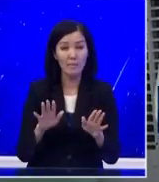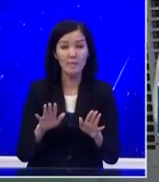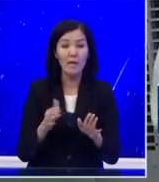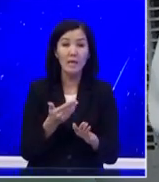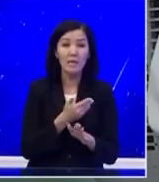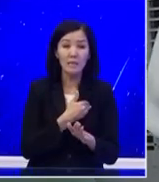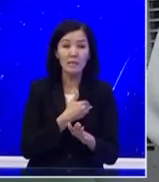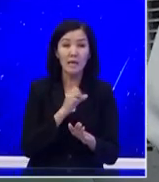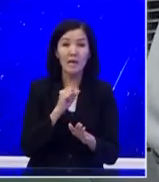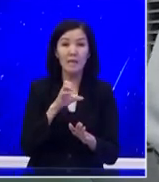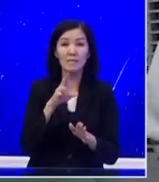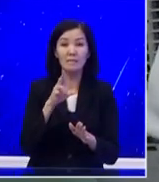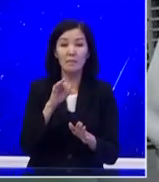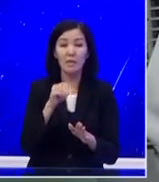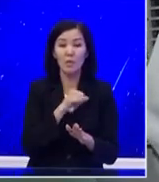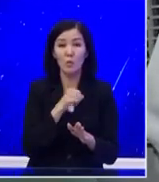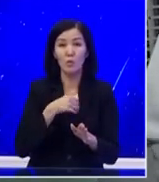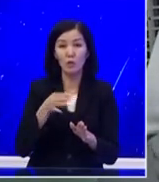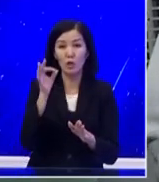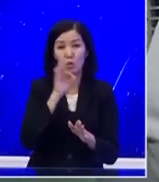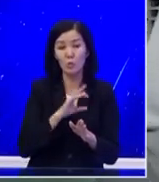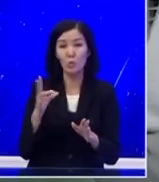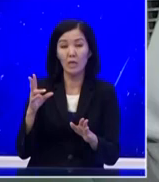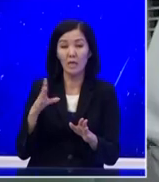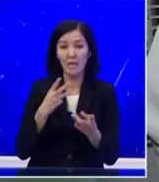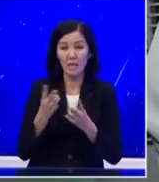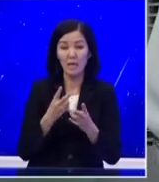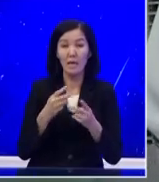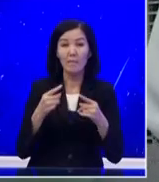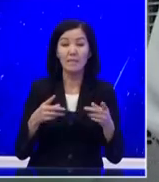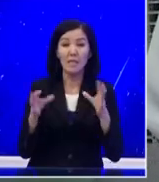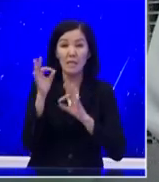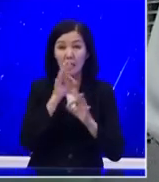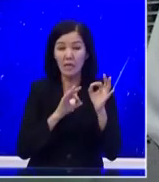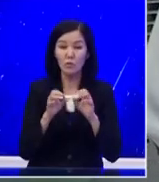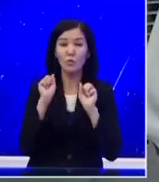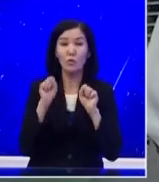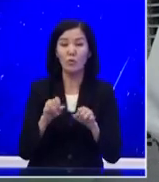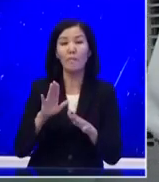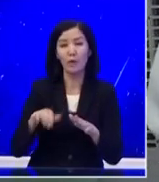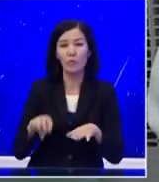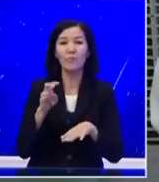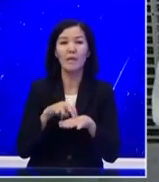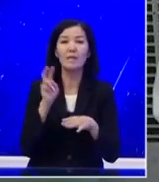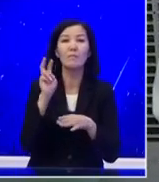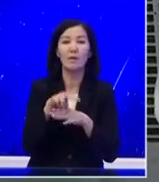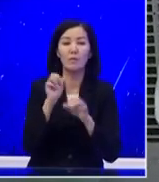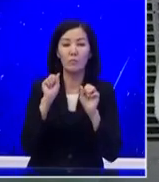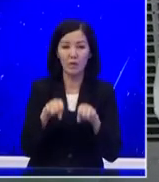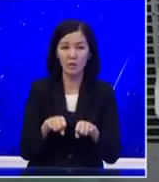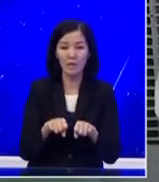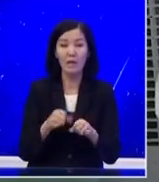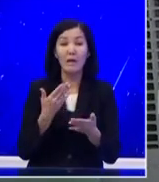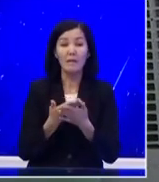ыстықты аспирин ішіп, өзің түсіруің керек. Басқа да температураны түсіретін дәрілерде ішуге болады. Кейін ғана дәрігерге қаралу қажет. Әрине,